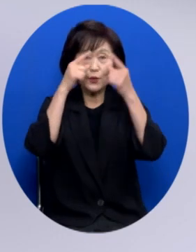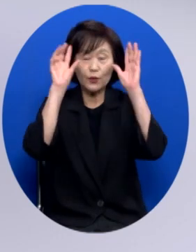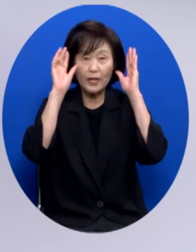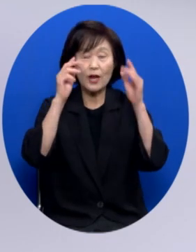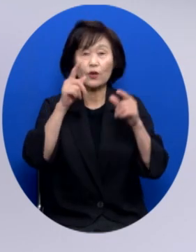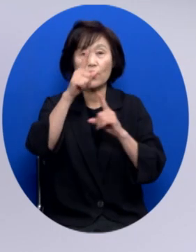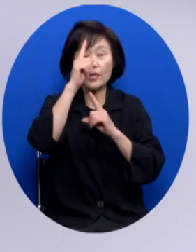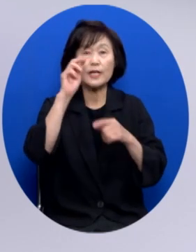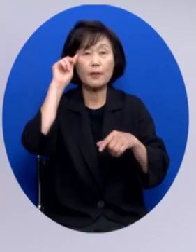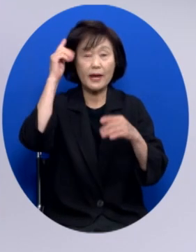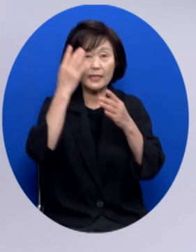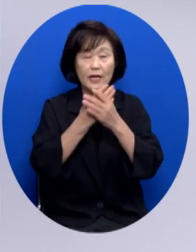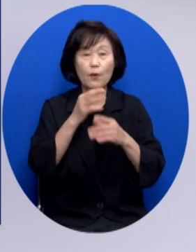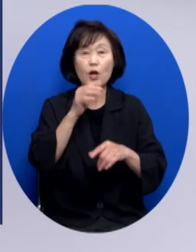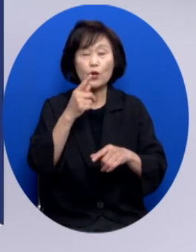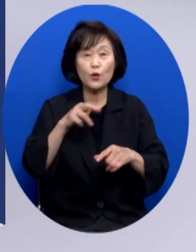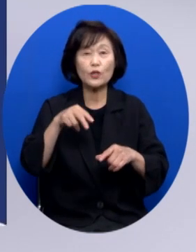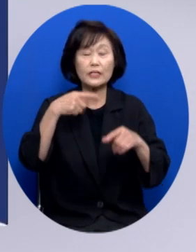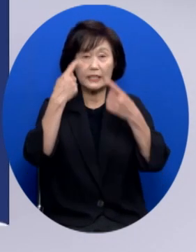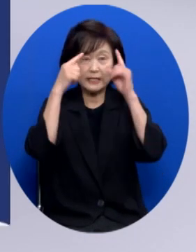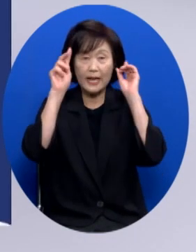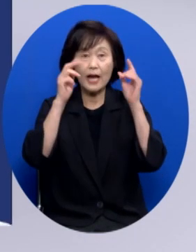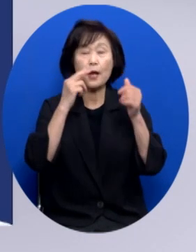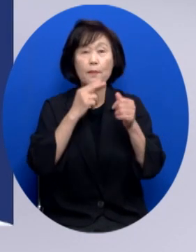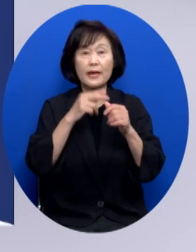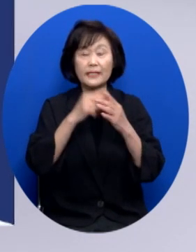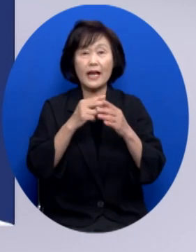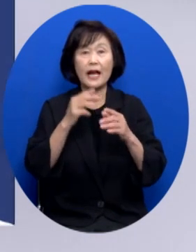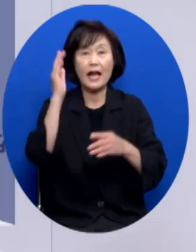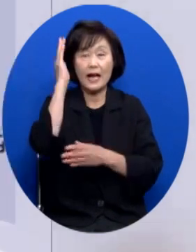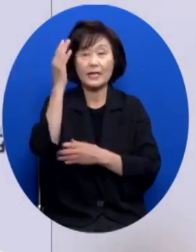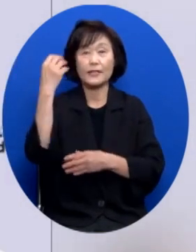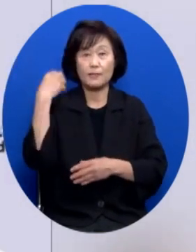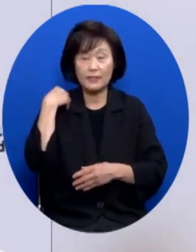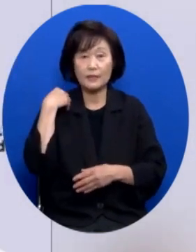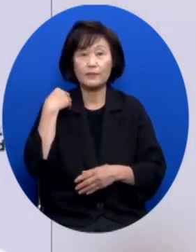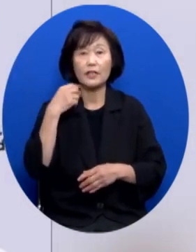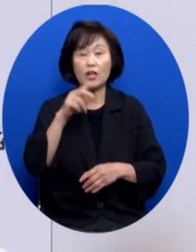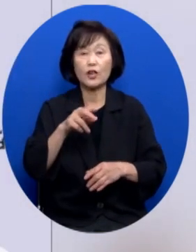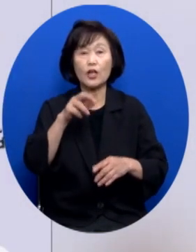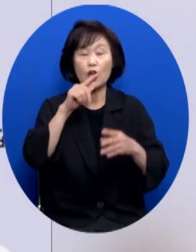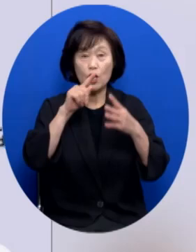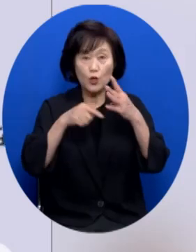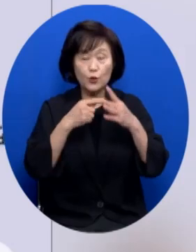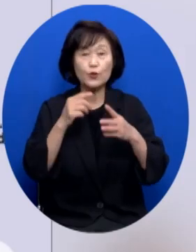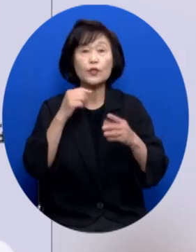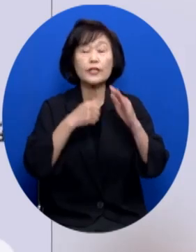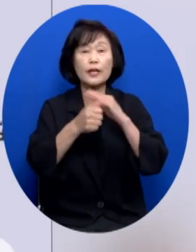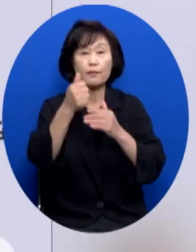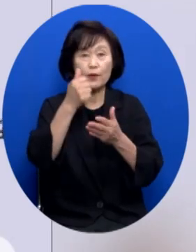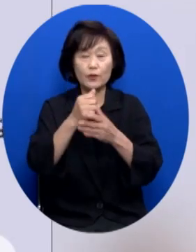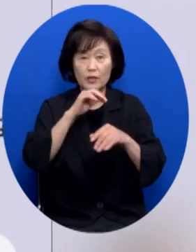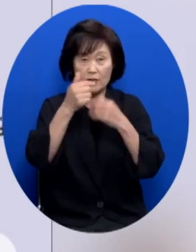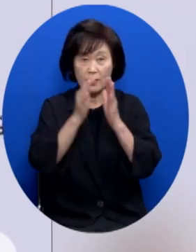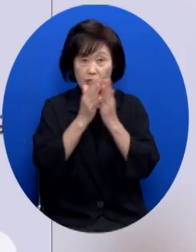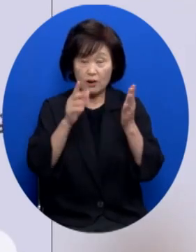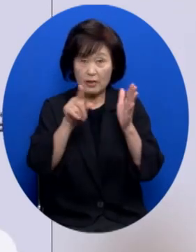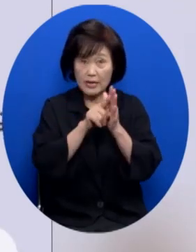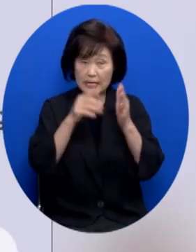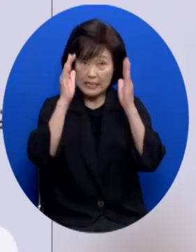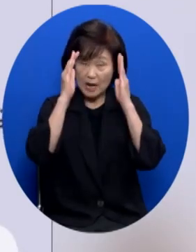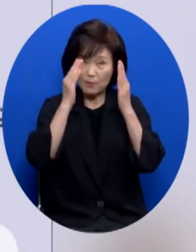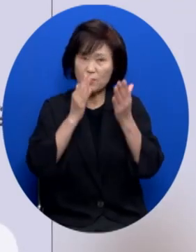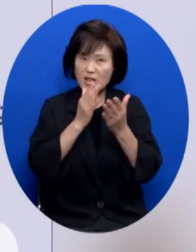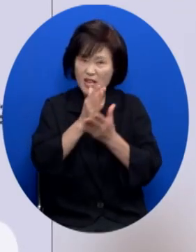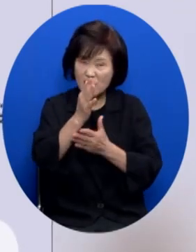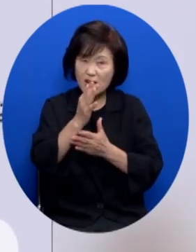박사, 호서대 이승현 박사가 강사로 나섭니다. 킹덤북스 윤상문 대표는 성경신학 분야에 뛰어난